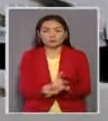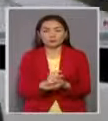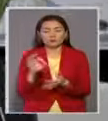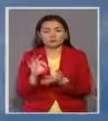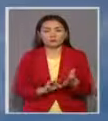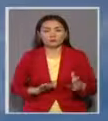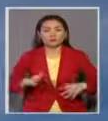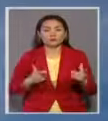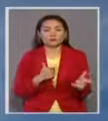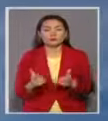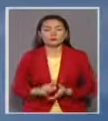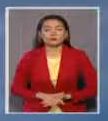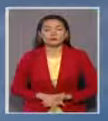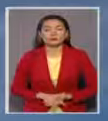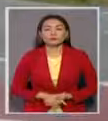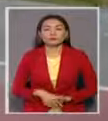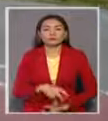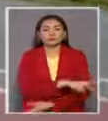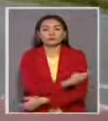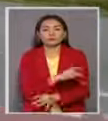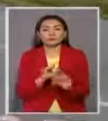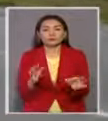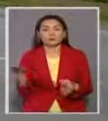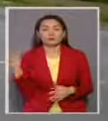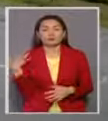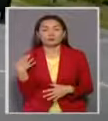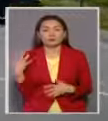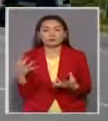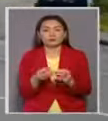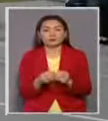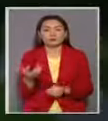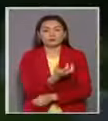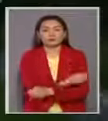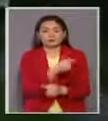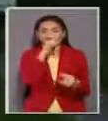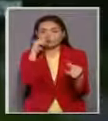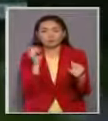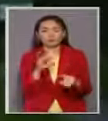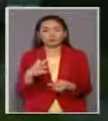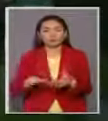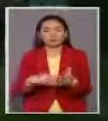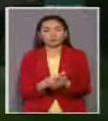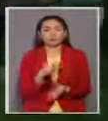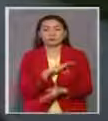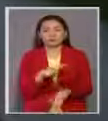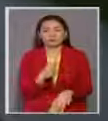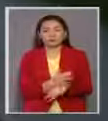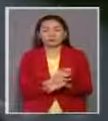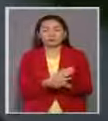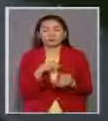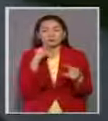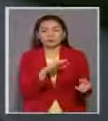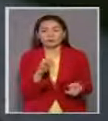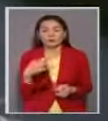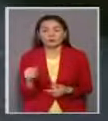срочно подготовлены. По словам врачей, ранее применявшаяся вакцина против оспы до сих пор используется и против